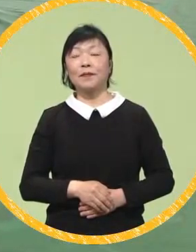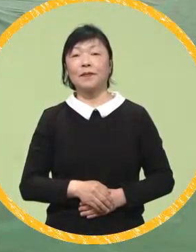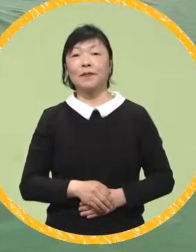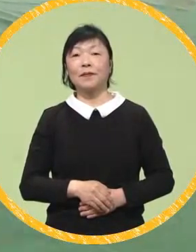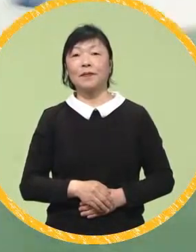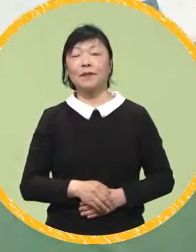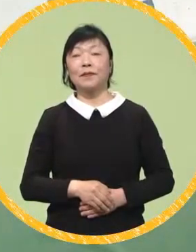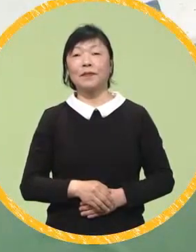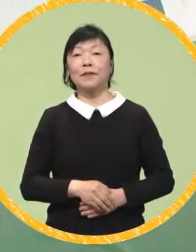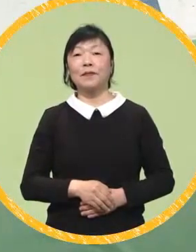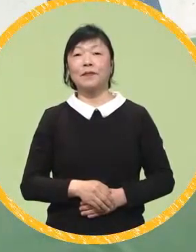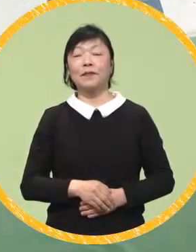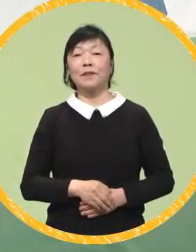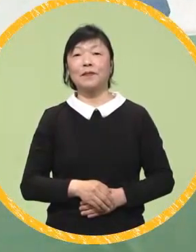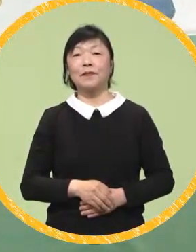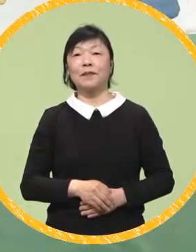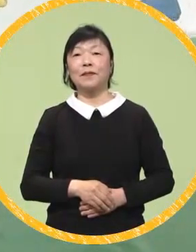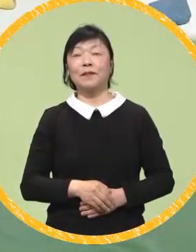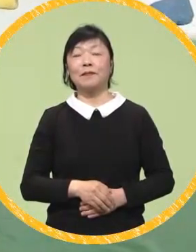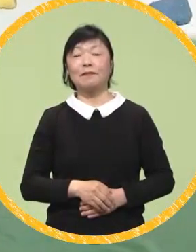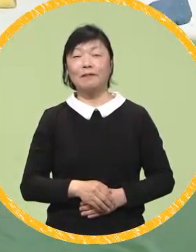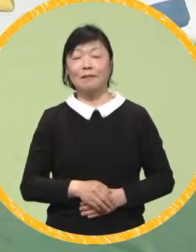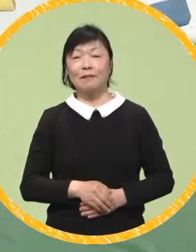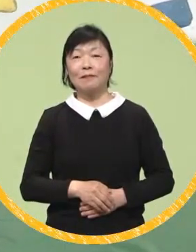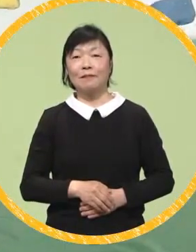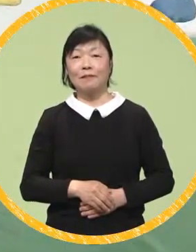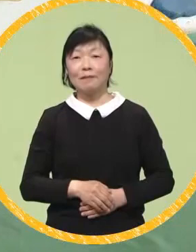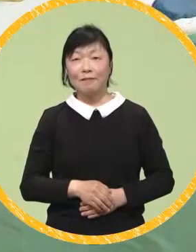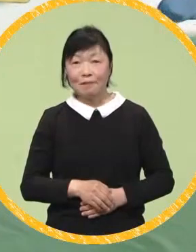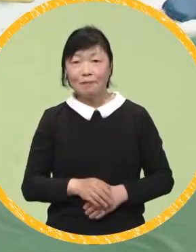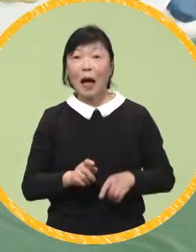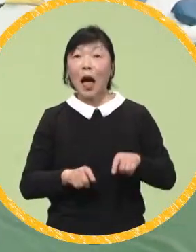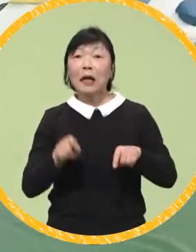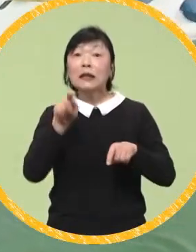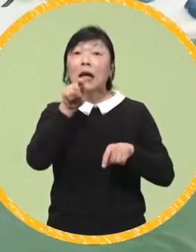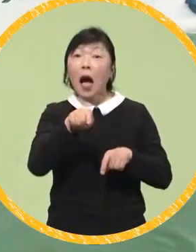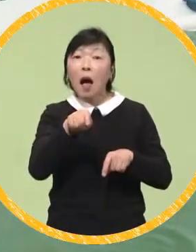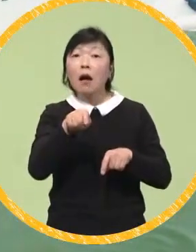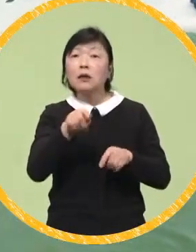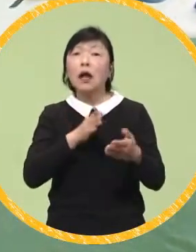デハ足が勝ったスタート脚が上がったらスタートです